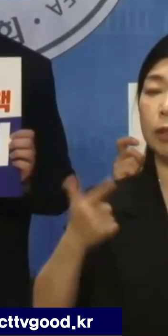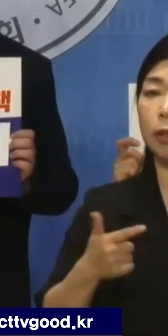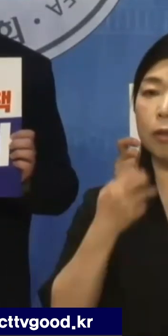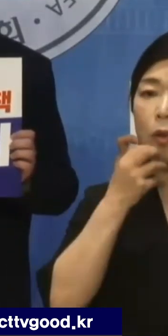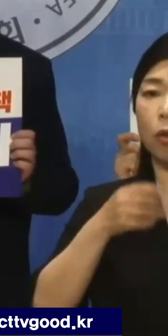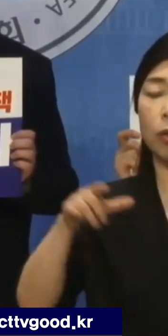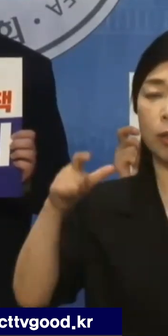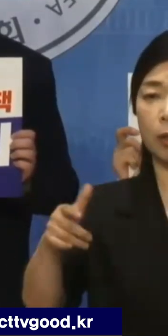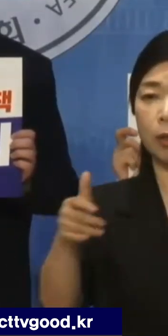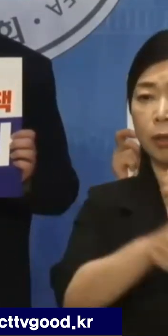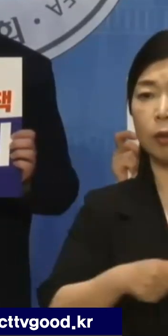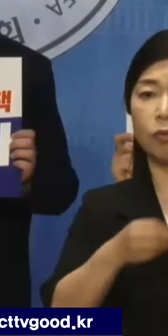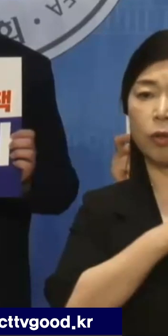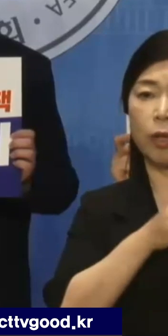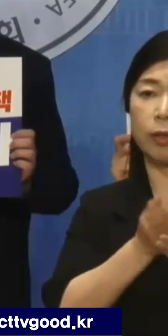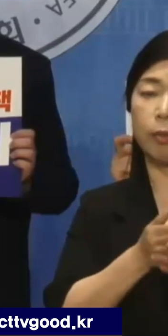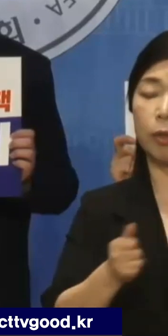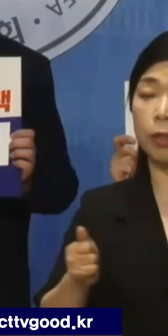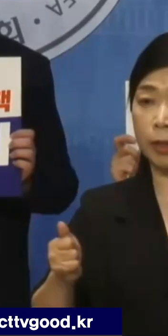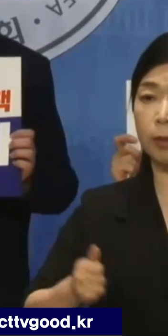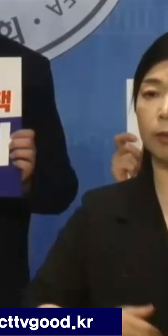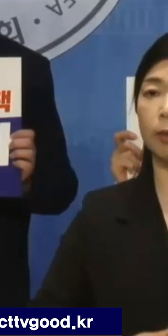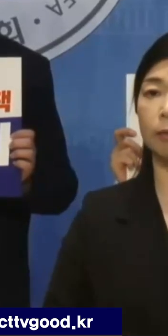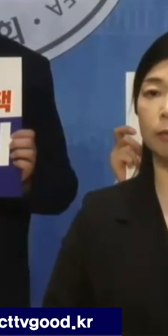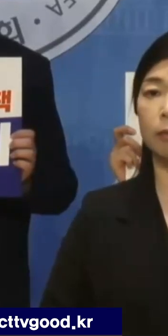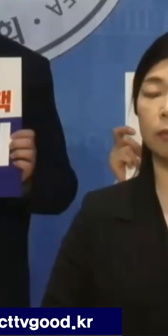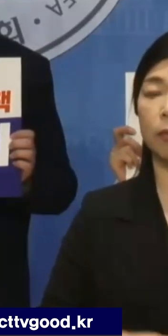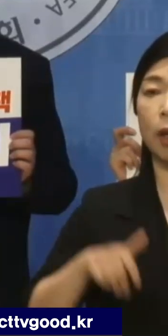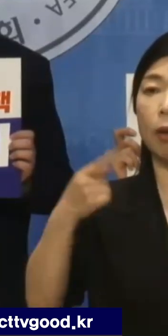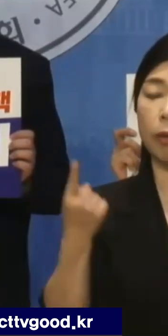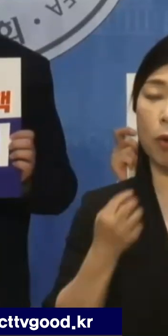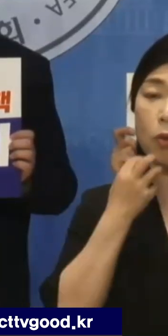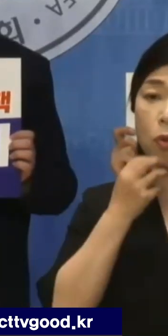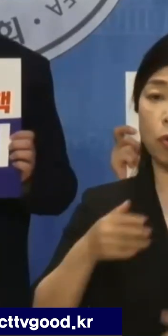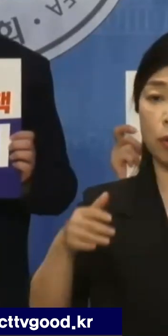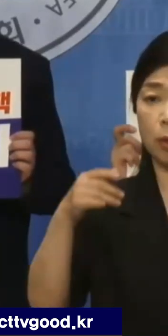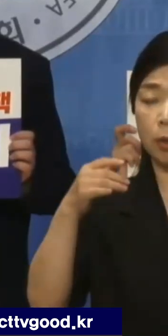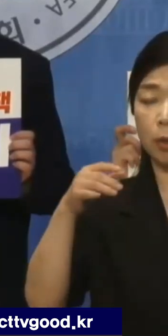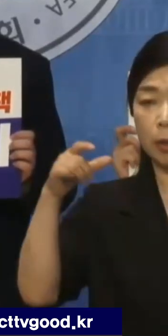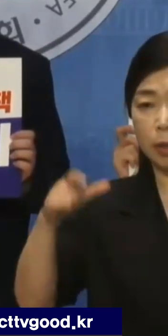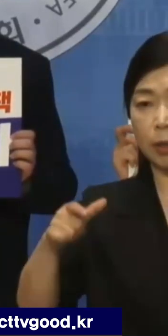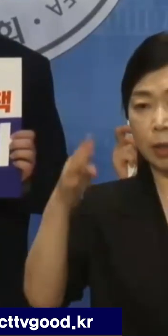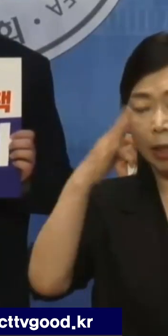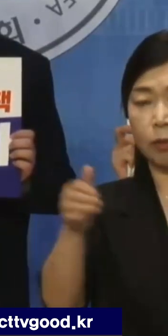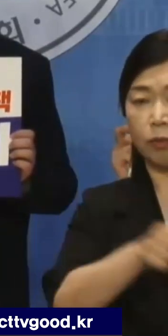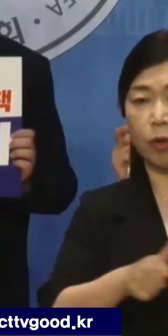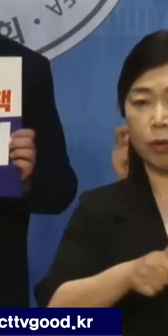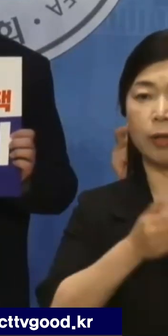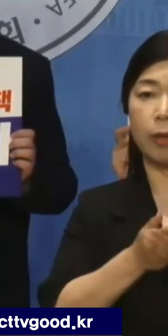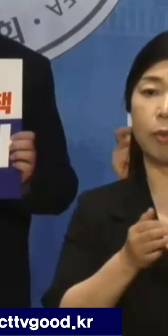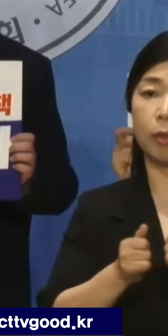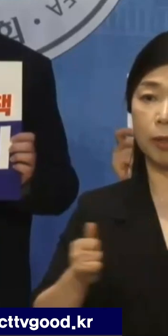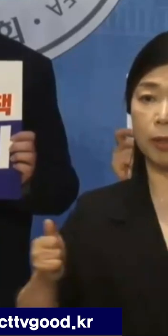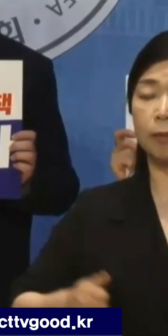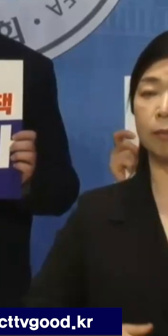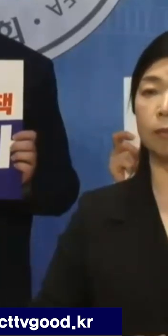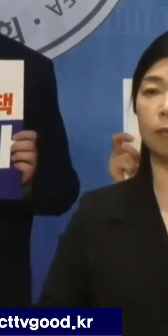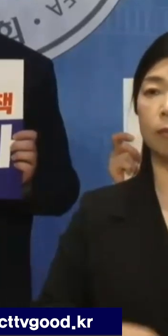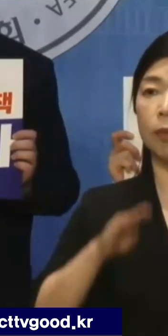진우성 서울시당 대학생위원회 대변인 함께하셨습니다. 노규원 서울시당 대학생위원회 대변인